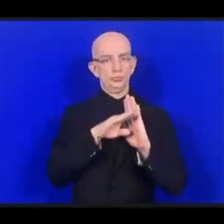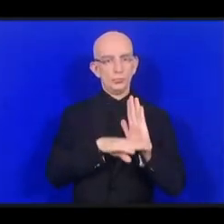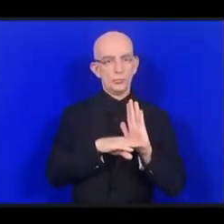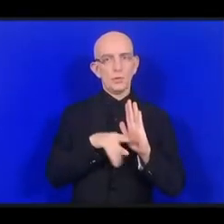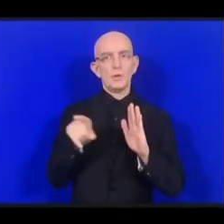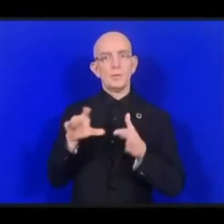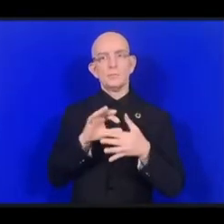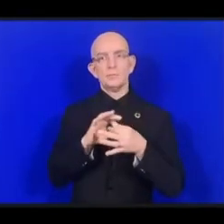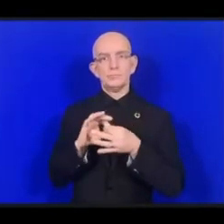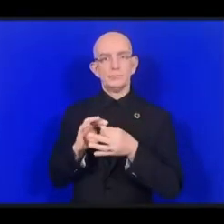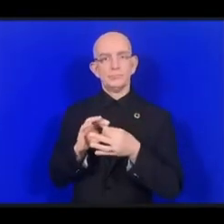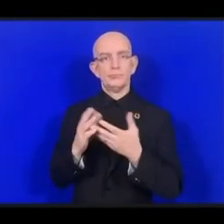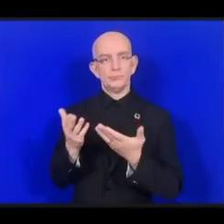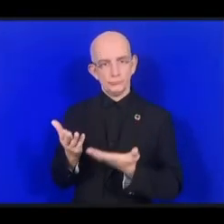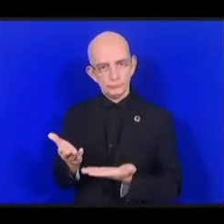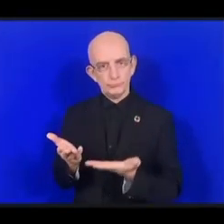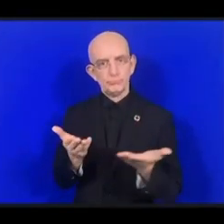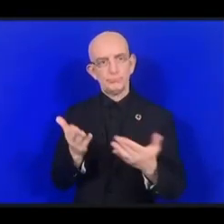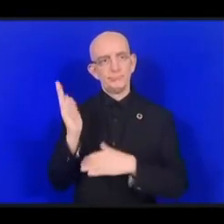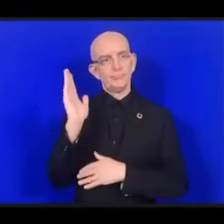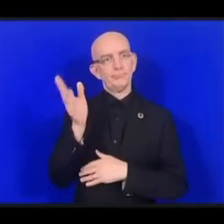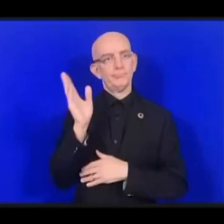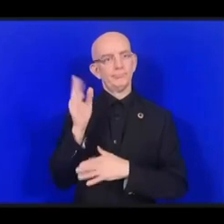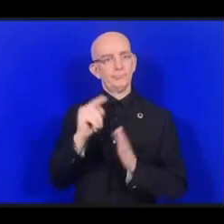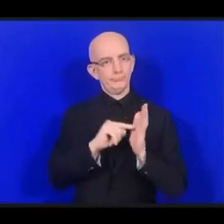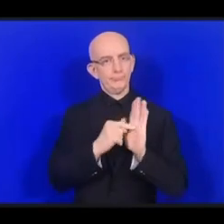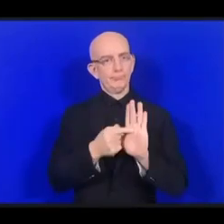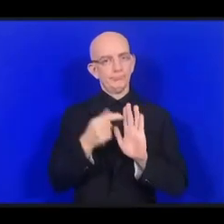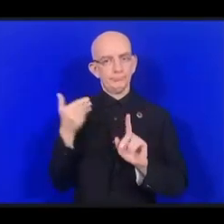の代表の方をお招きし